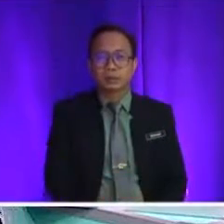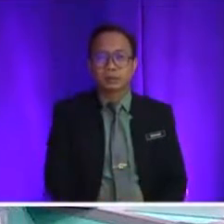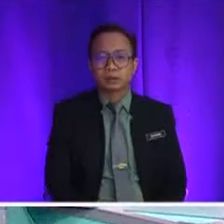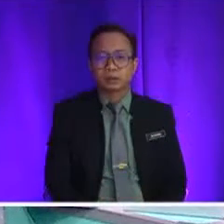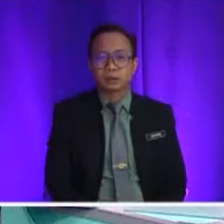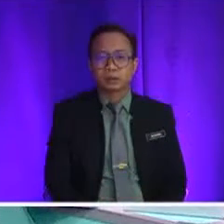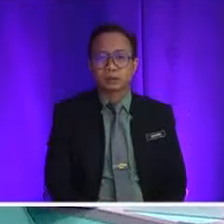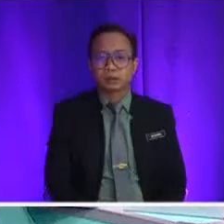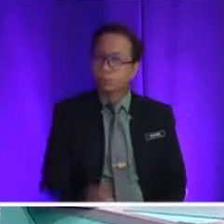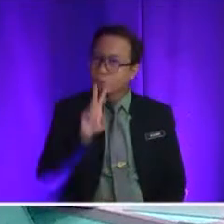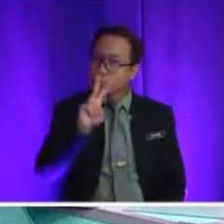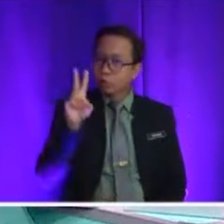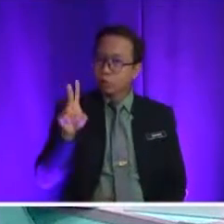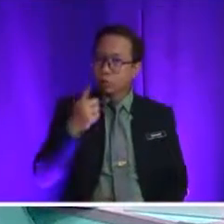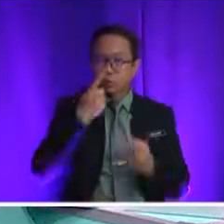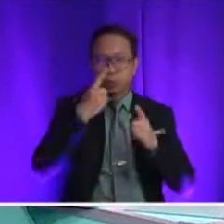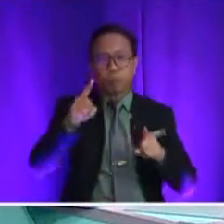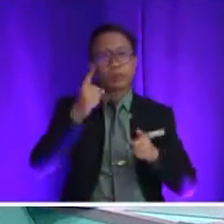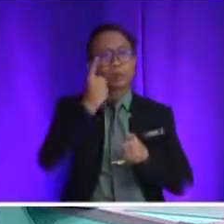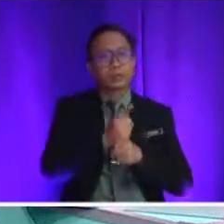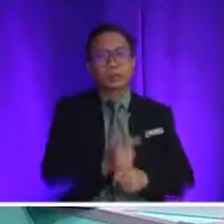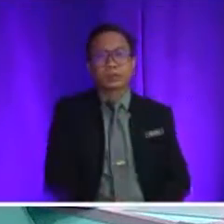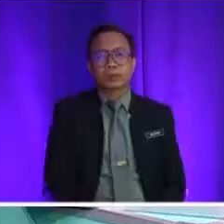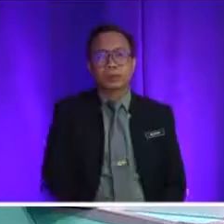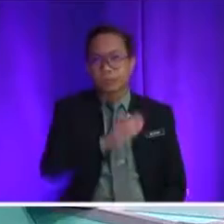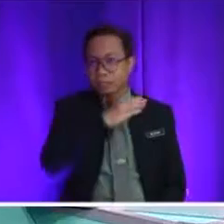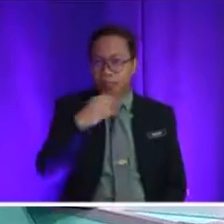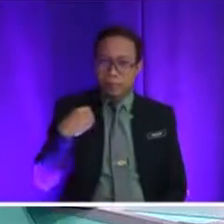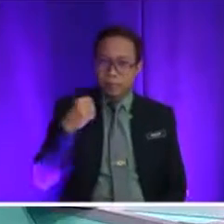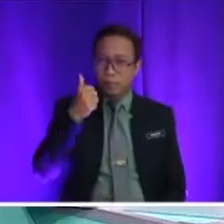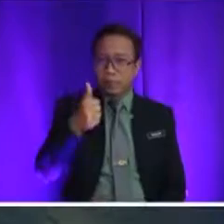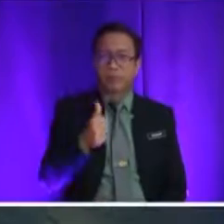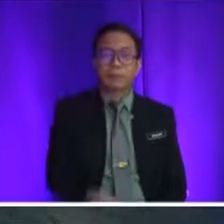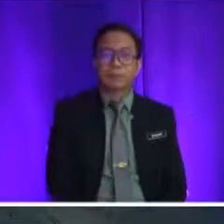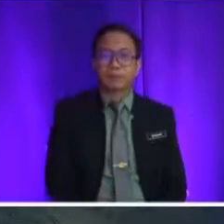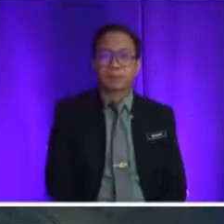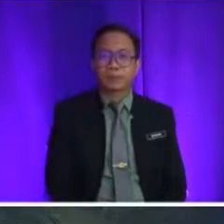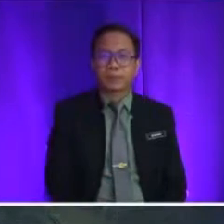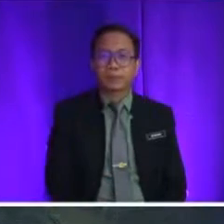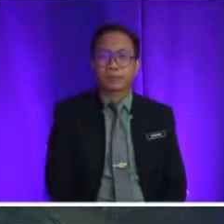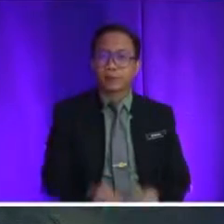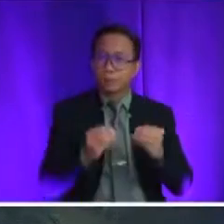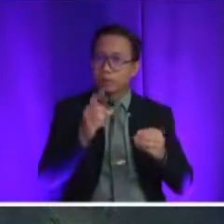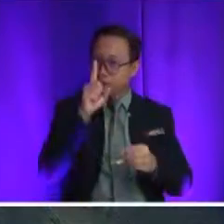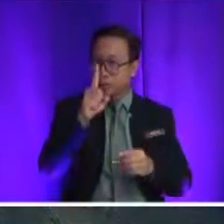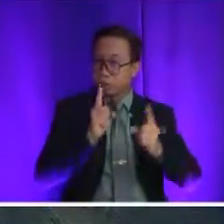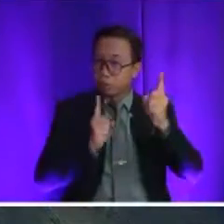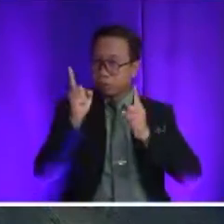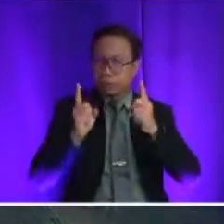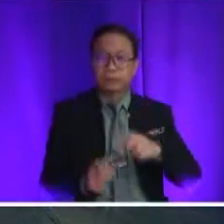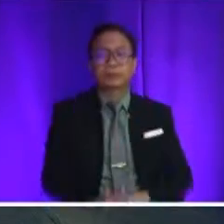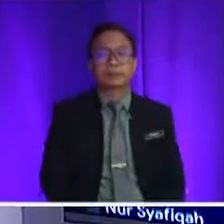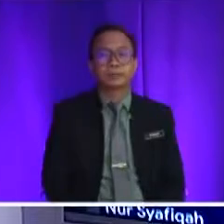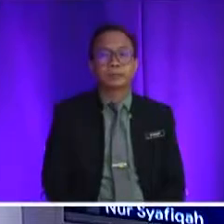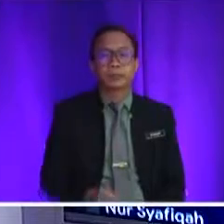dua jawaban tadi dan dulu jawaban semuanya tepat dan baik maksudnya ah bagi satu bintang oke